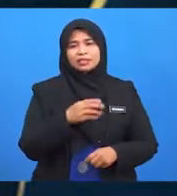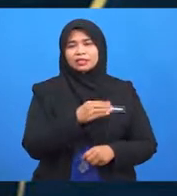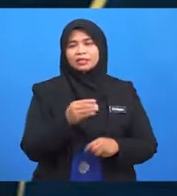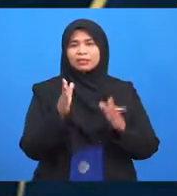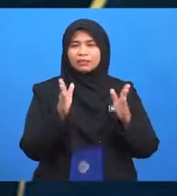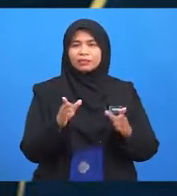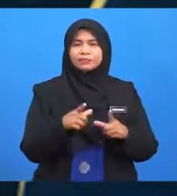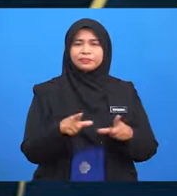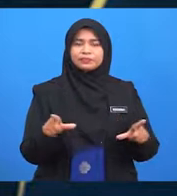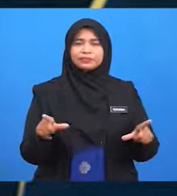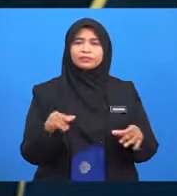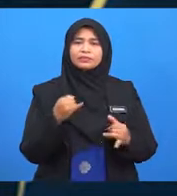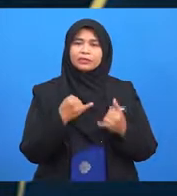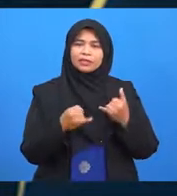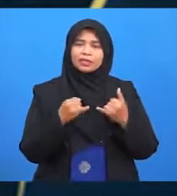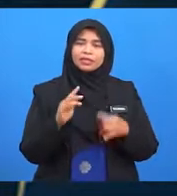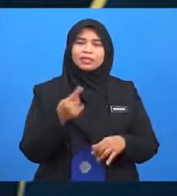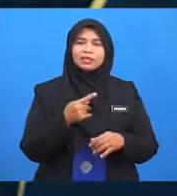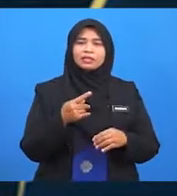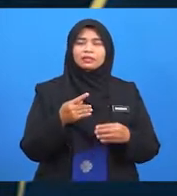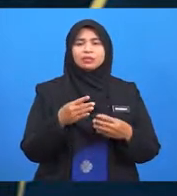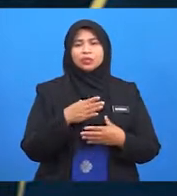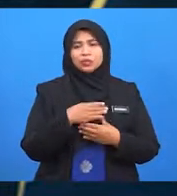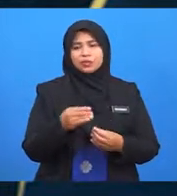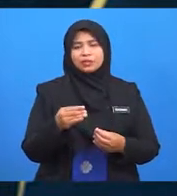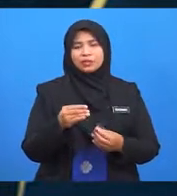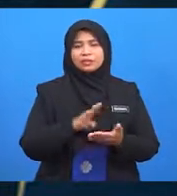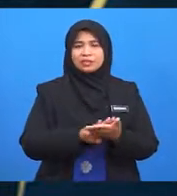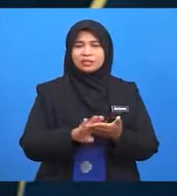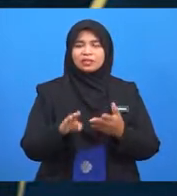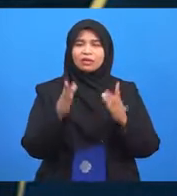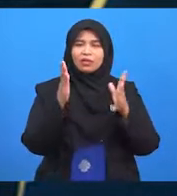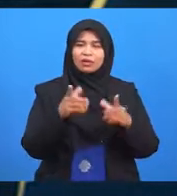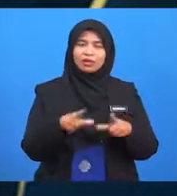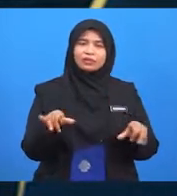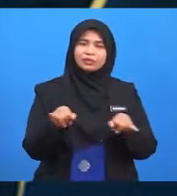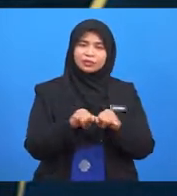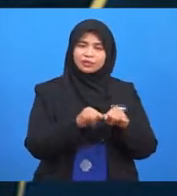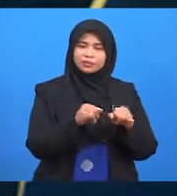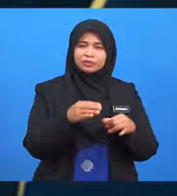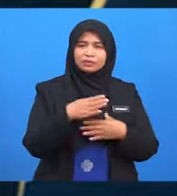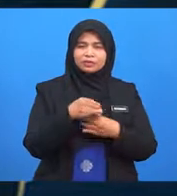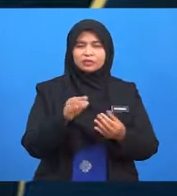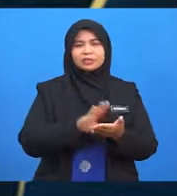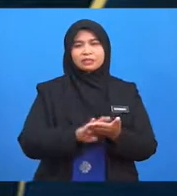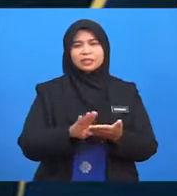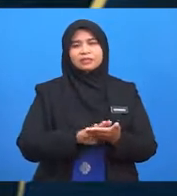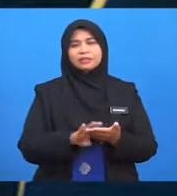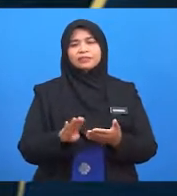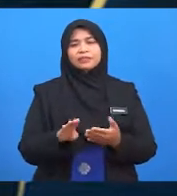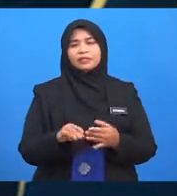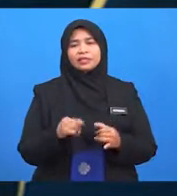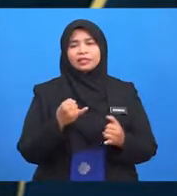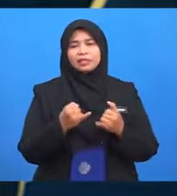lain. Jika kita sukakan yang bersih, orang lain juga begitu. Sekiranya kita